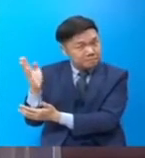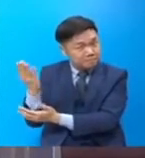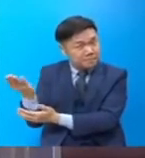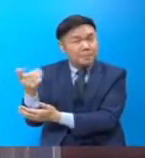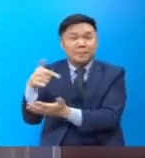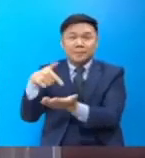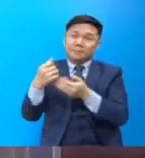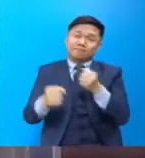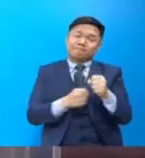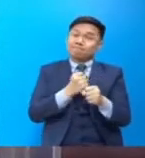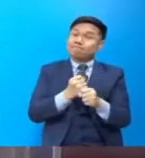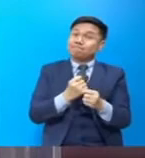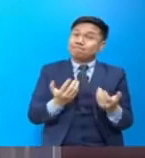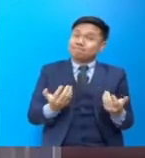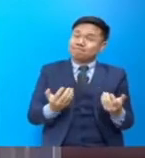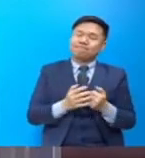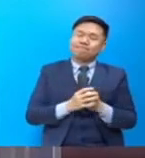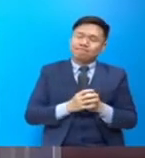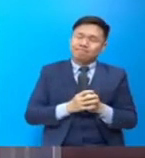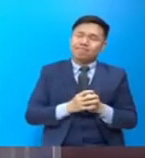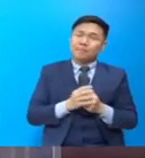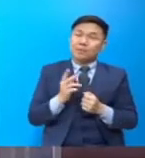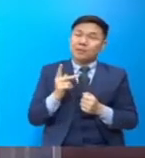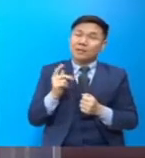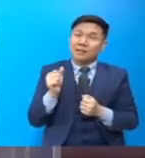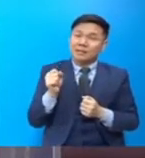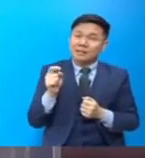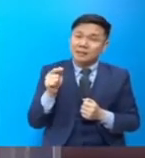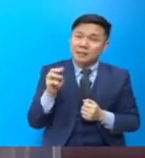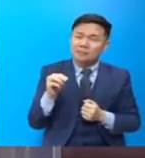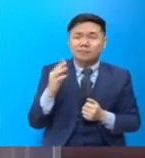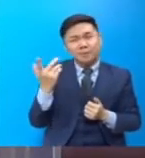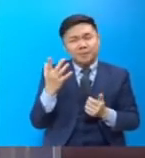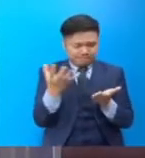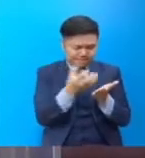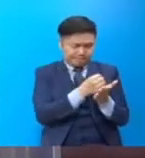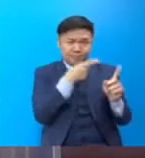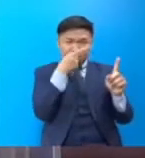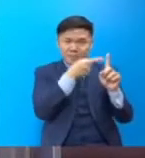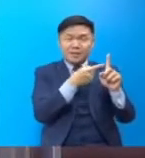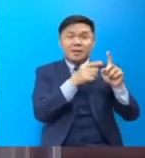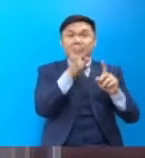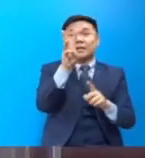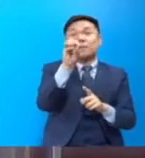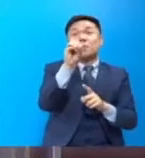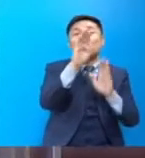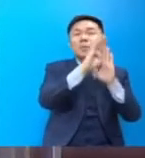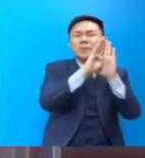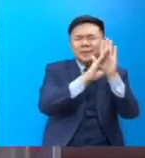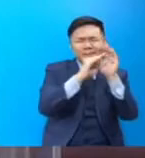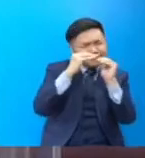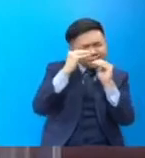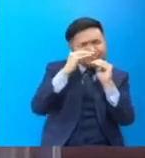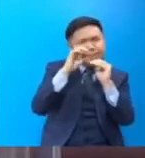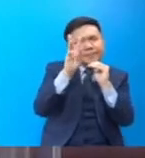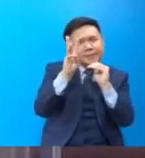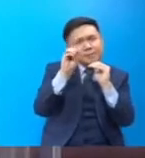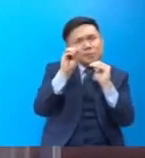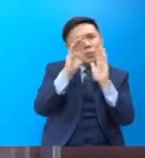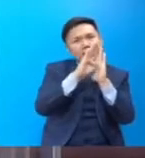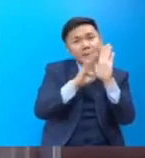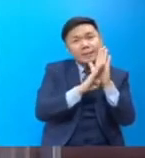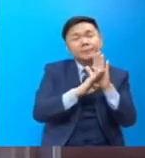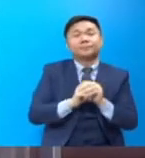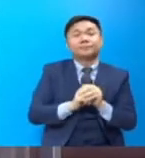pada tahun icustom menjengkelkan pendapat tandio mungkin sekitar 60 giliran atau lebih sedikit